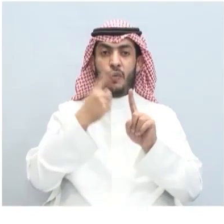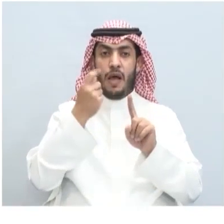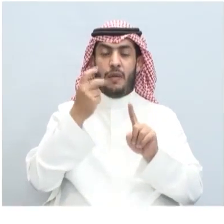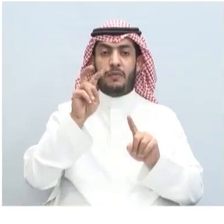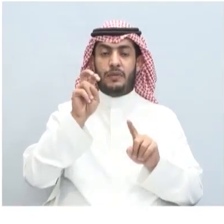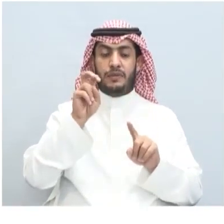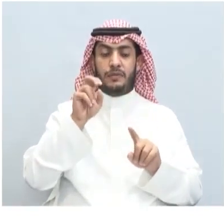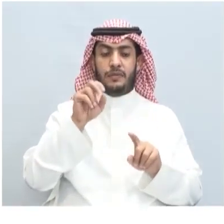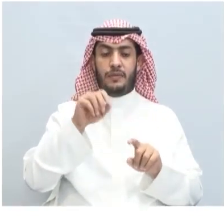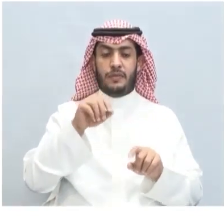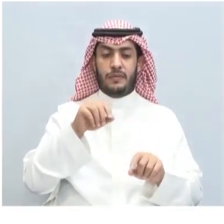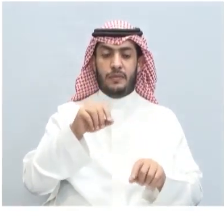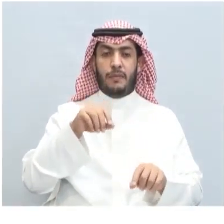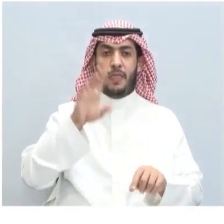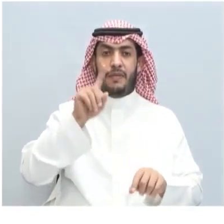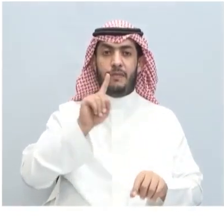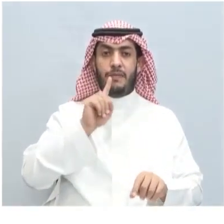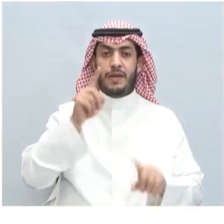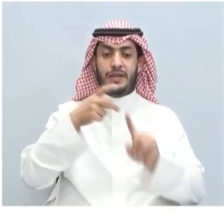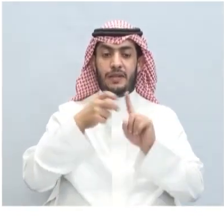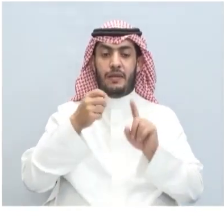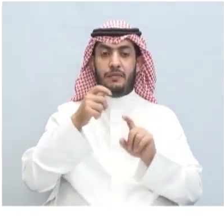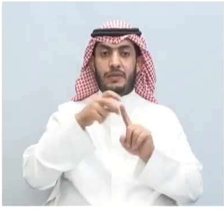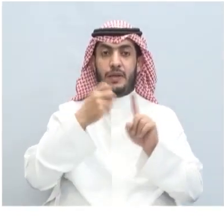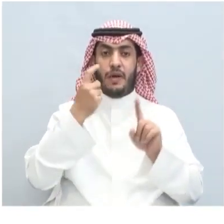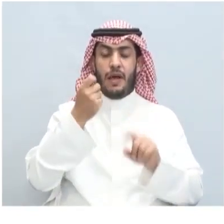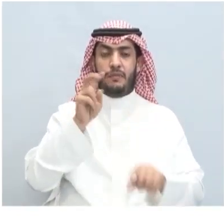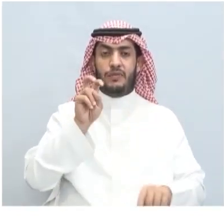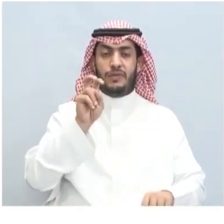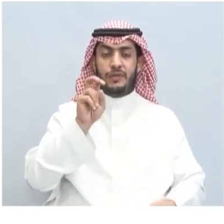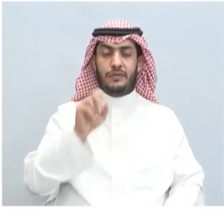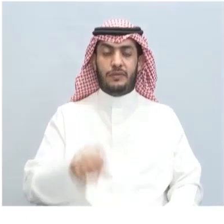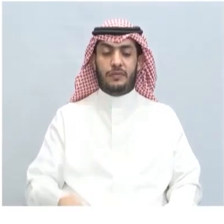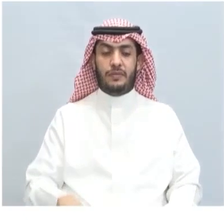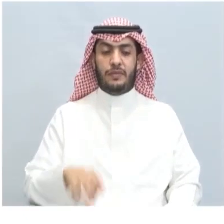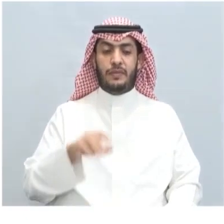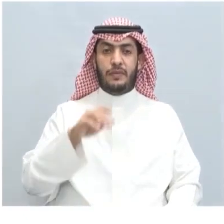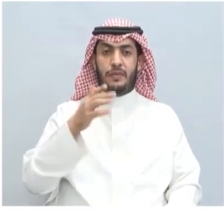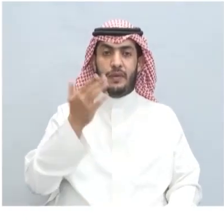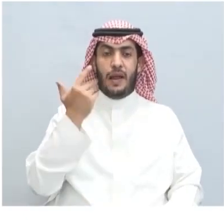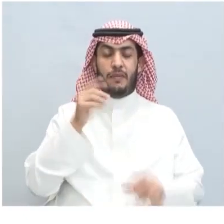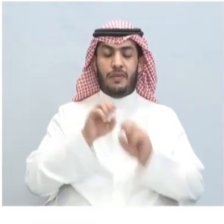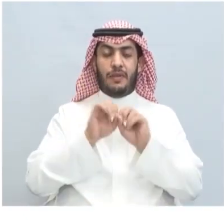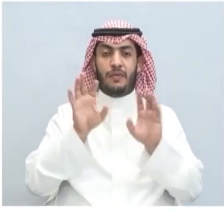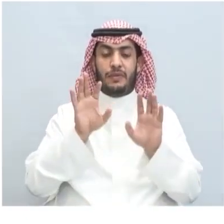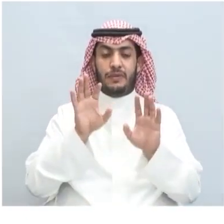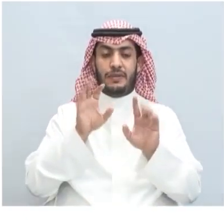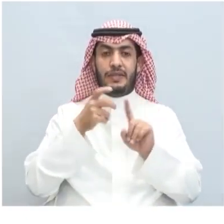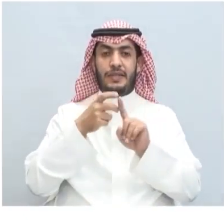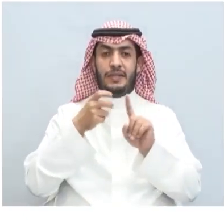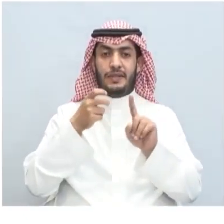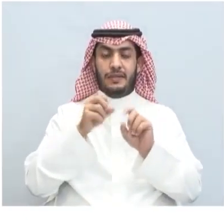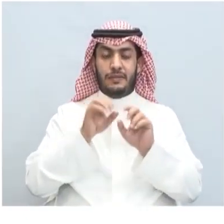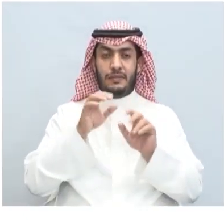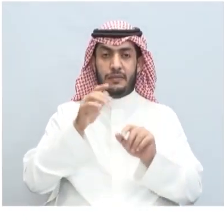اذا لديه 100 سهم وكل سهم سعره 20 ريال قبل توزيعات السهميه